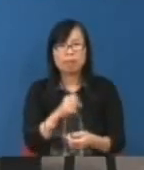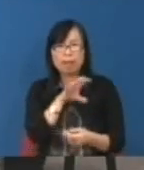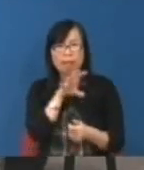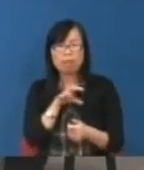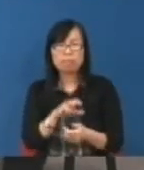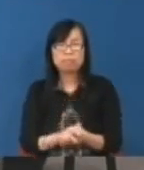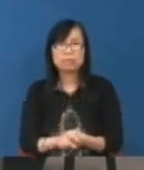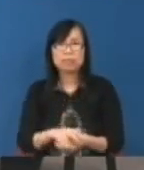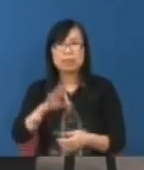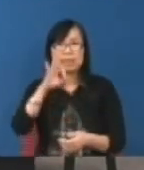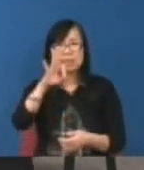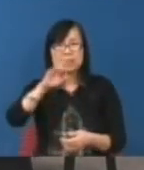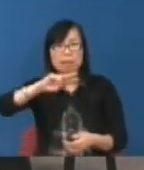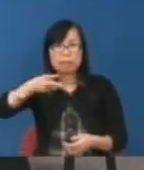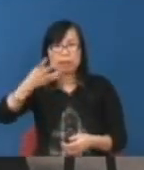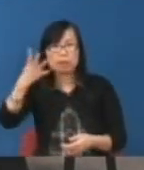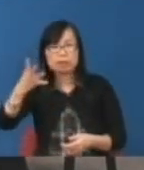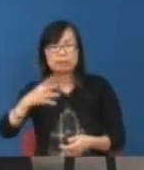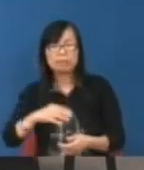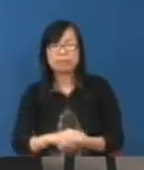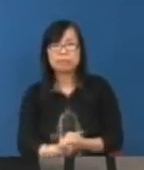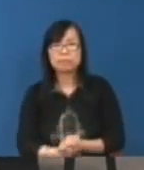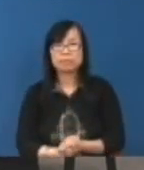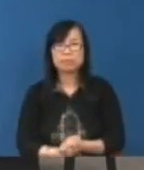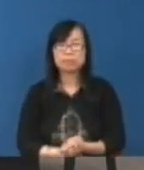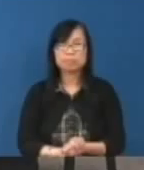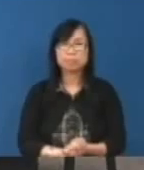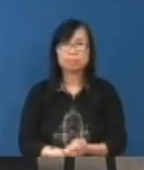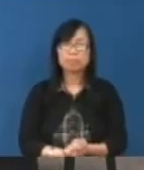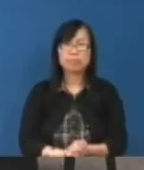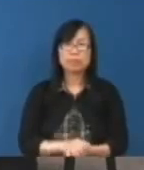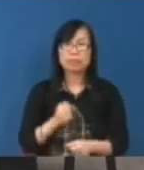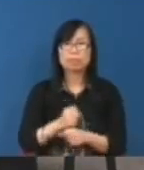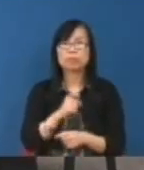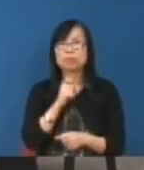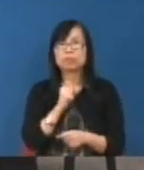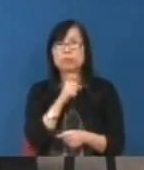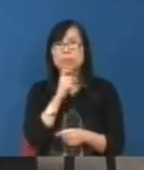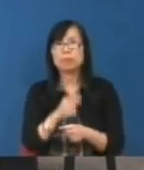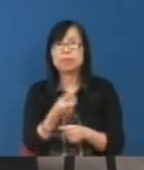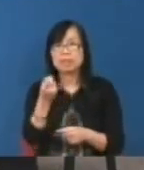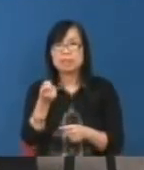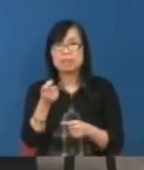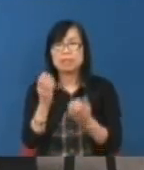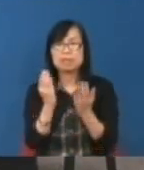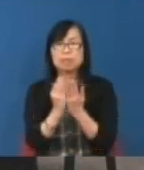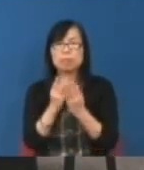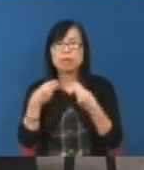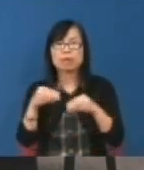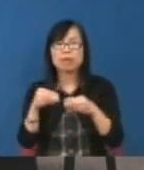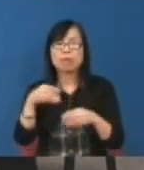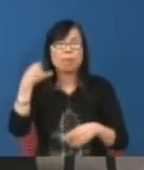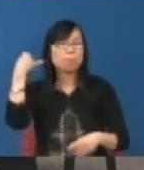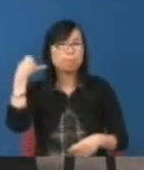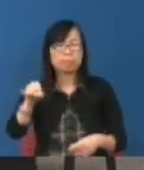三改四， 三四 聽好聽強，係咪啊？有咩做過？小班教學做唔到， 少咗